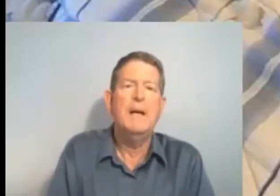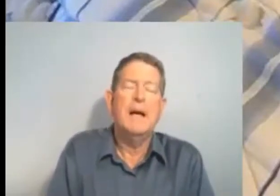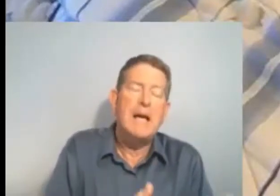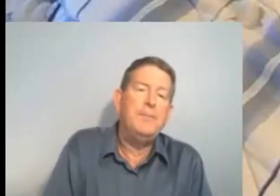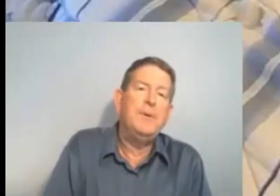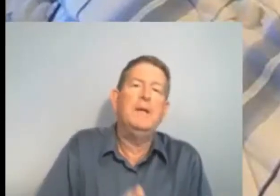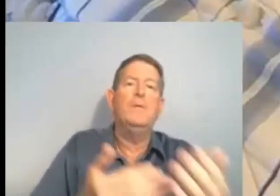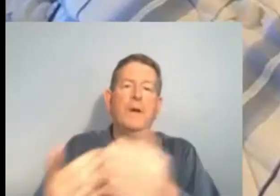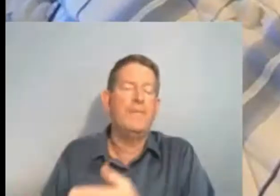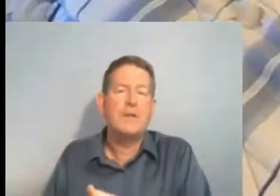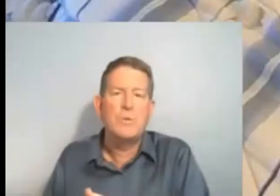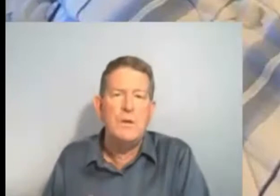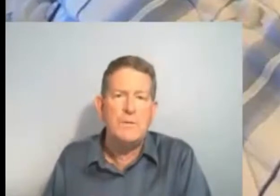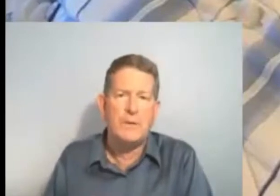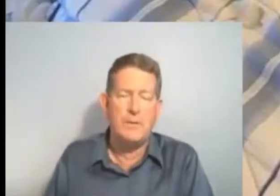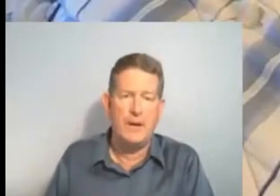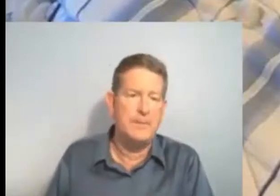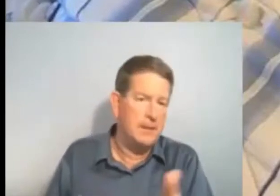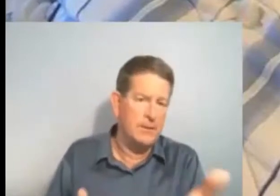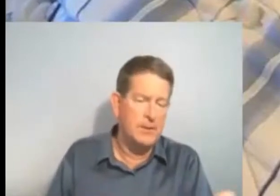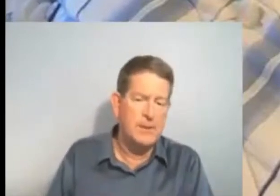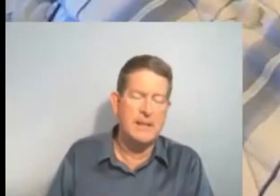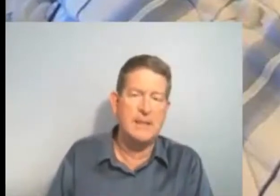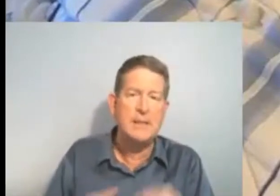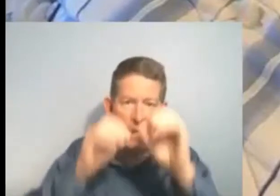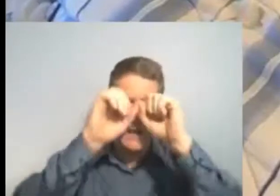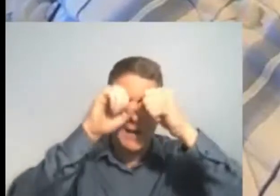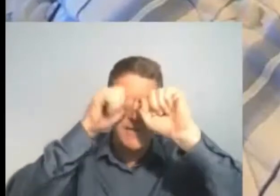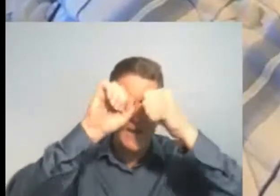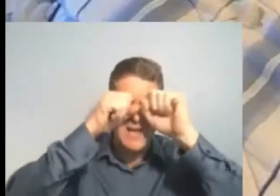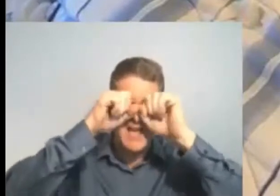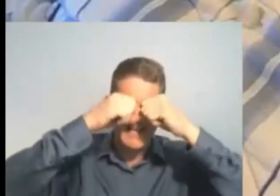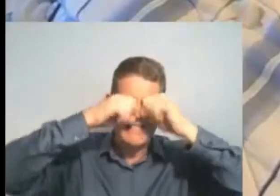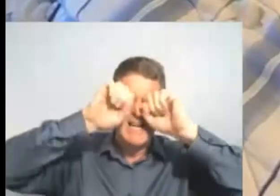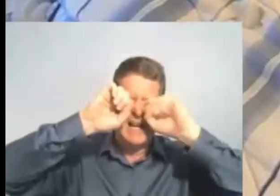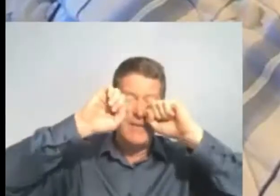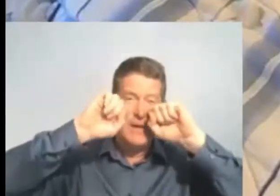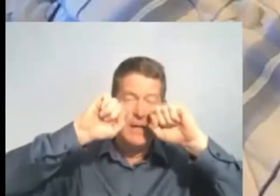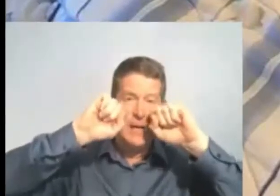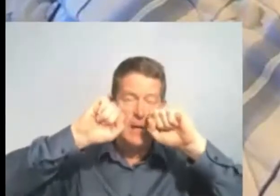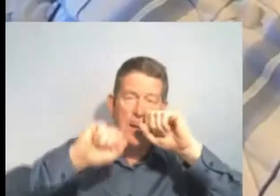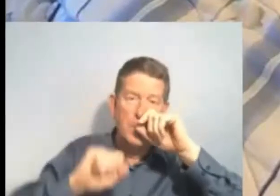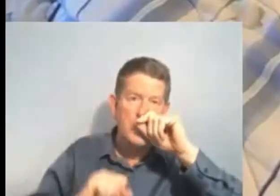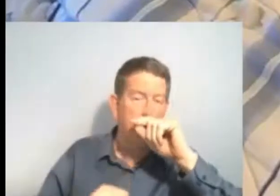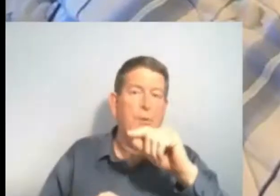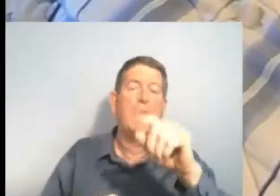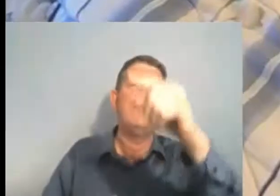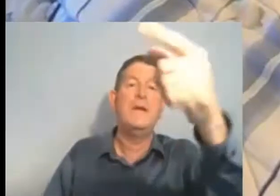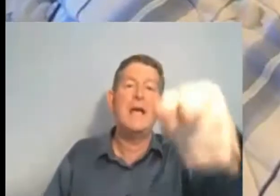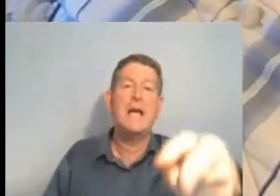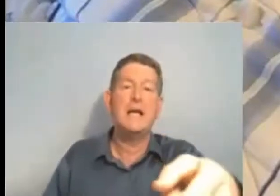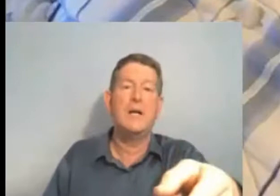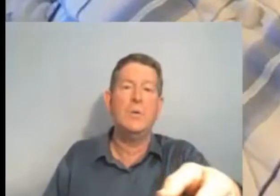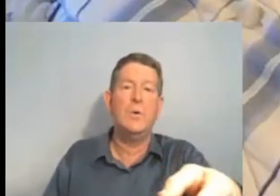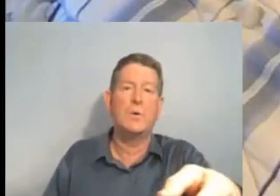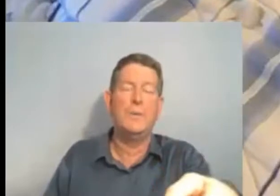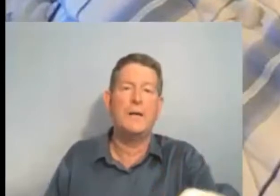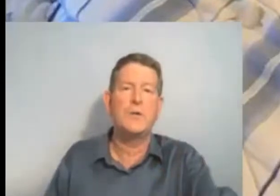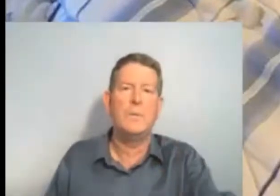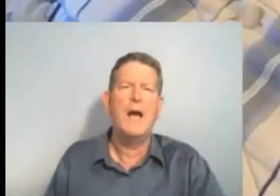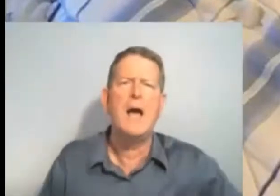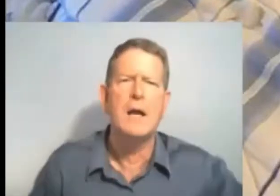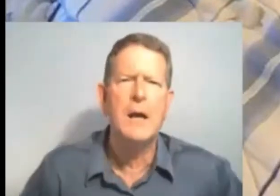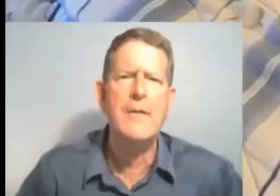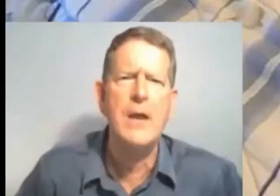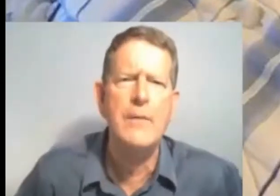réfléchis. Et puis, le verbe va suivre. Le verbe, dans ce cas-ci, c'est réveiller. Réveiller. Moi, je peux réveiller quelqu'un d'autre.